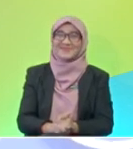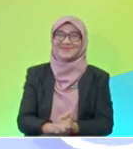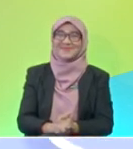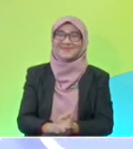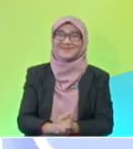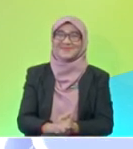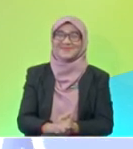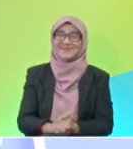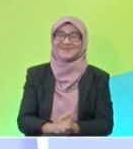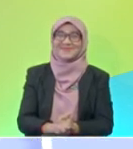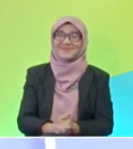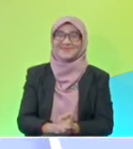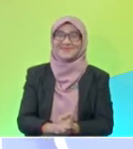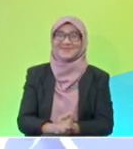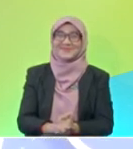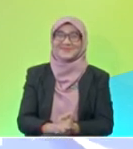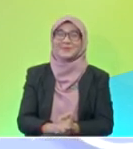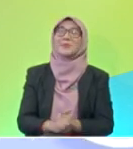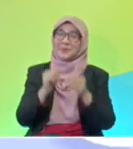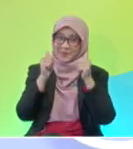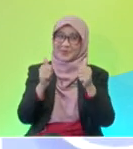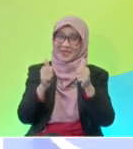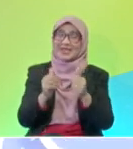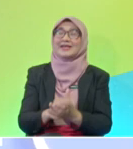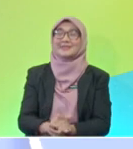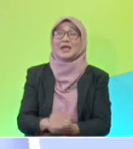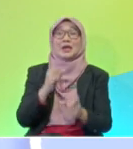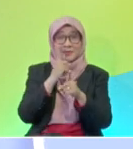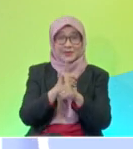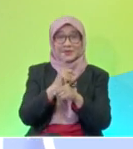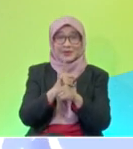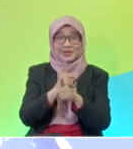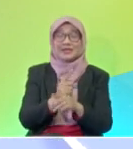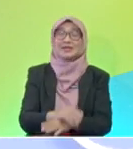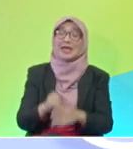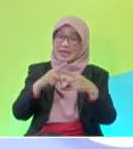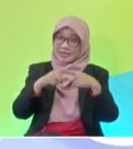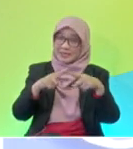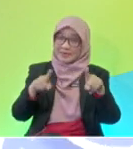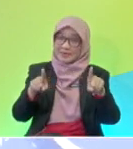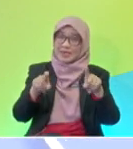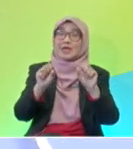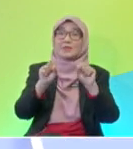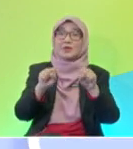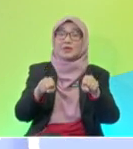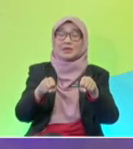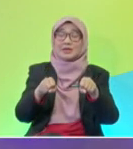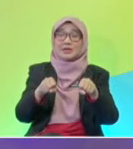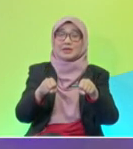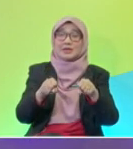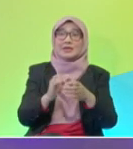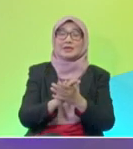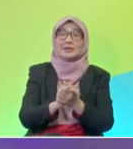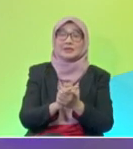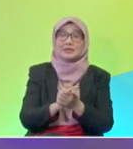jelasnya suara Amina ni Baiklah Cikgu Terima juga ayat Amina itu tapi mungkin baiklah dia bercakap dengan Asni